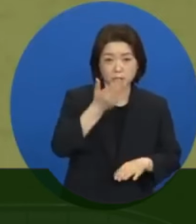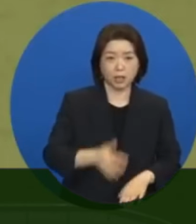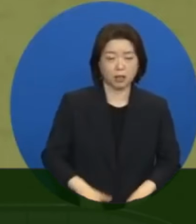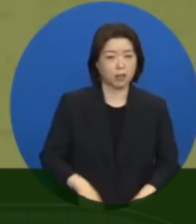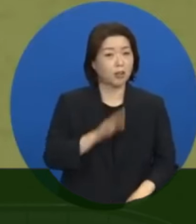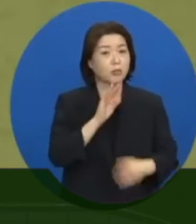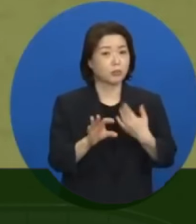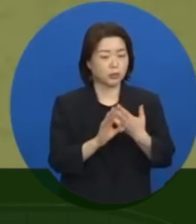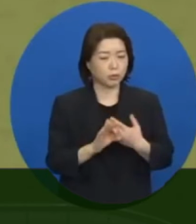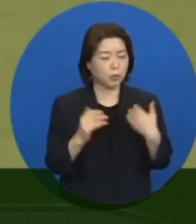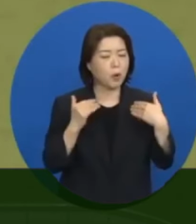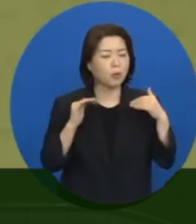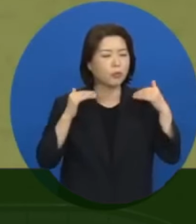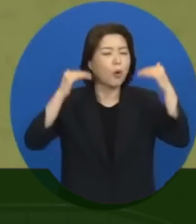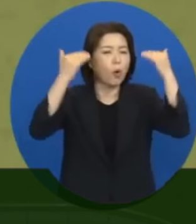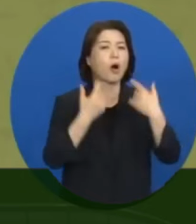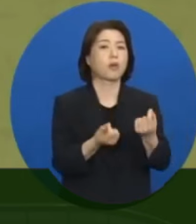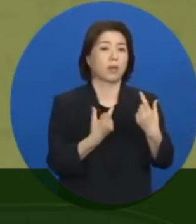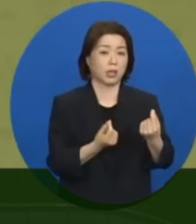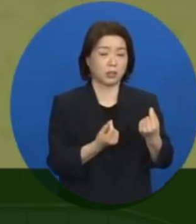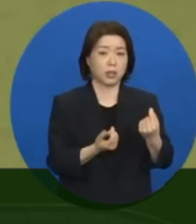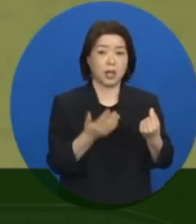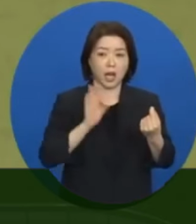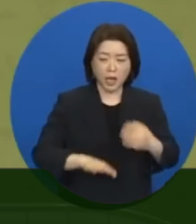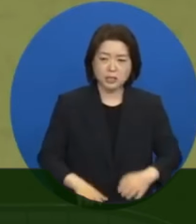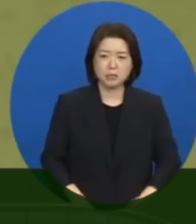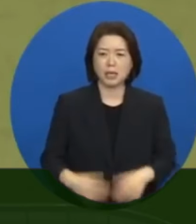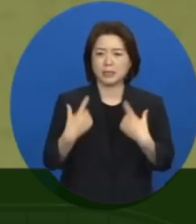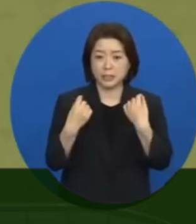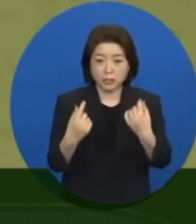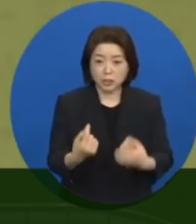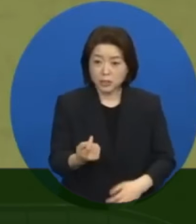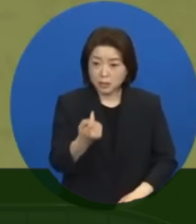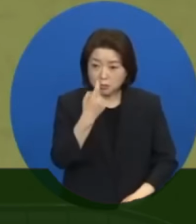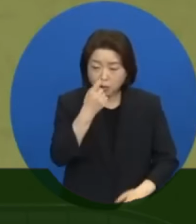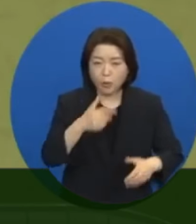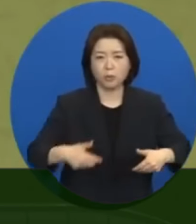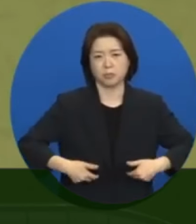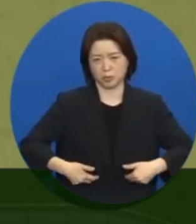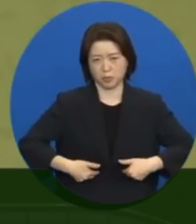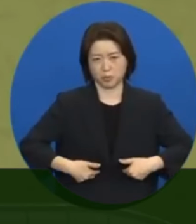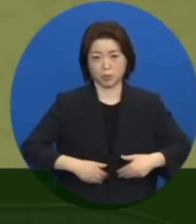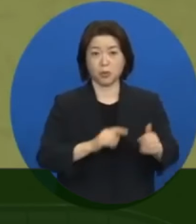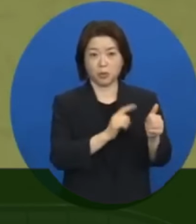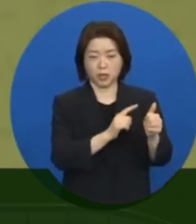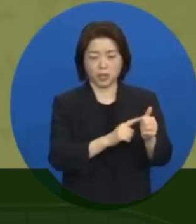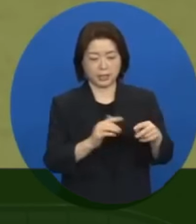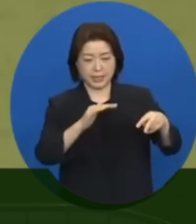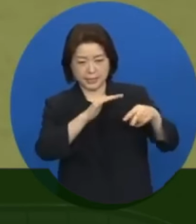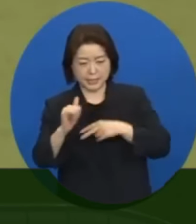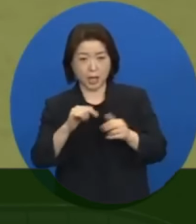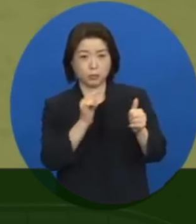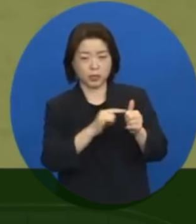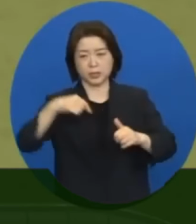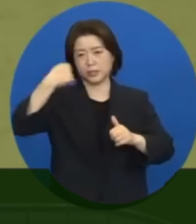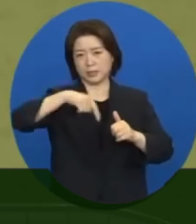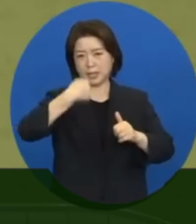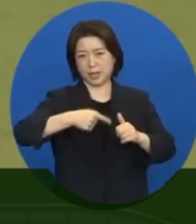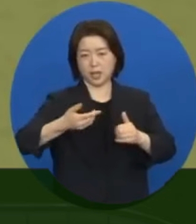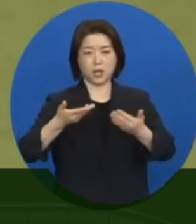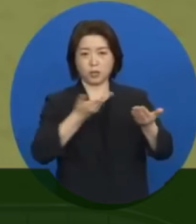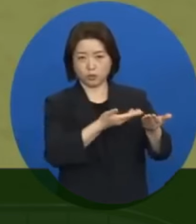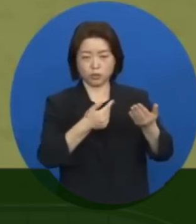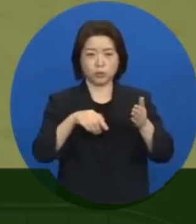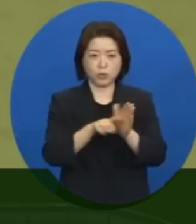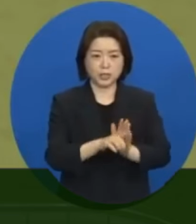정도면 다 성숙할 만한데 여전히 배할 것이 있었다는 거예요 그래서 하나님이이 사무엘을 가르치시기 위해서